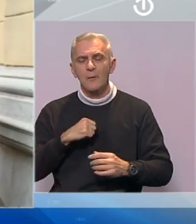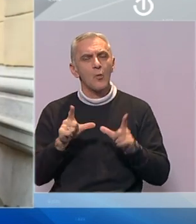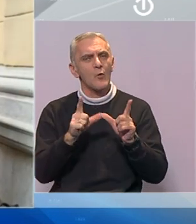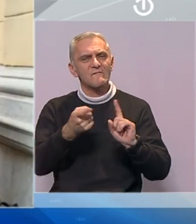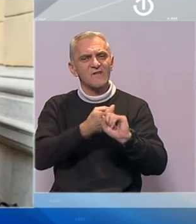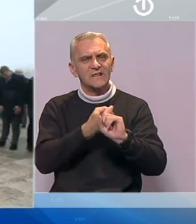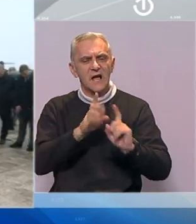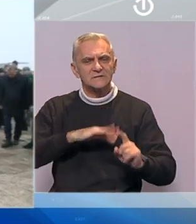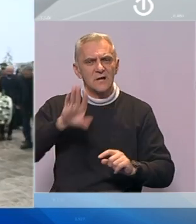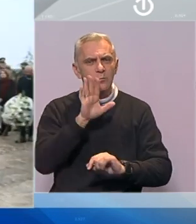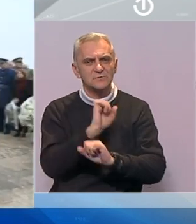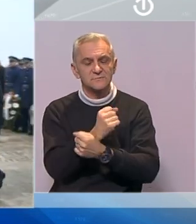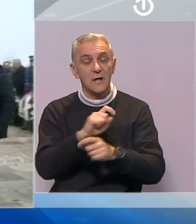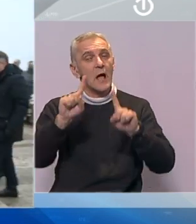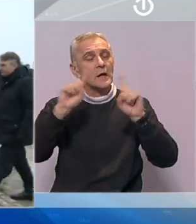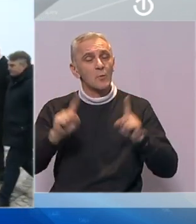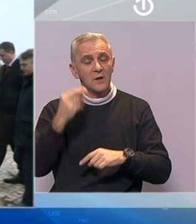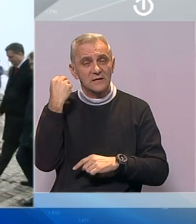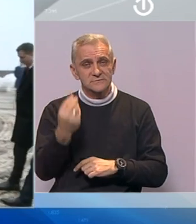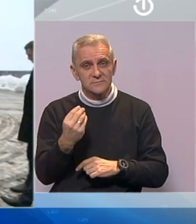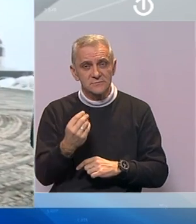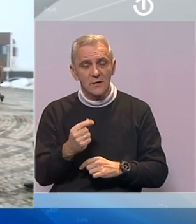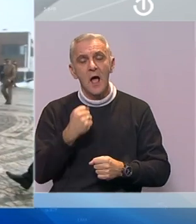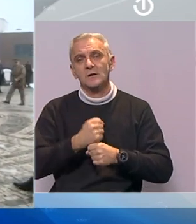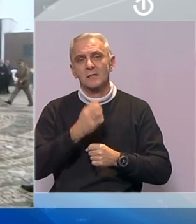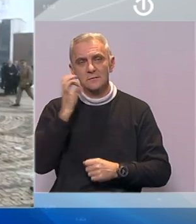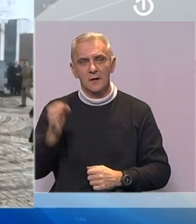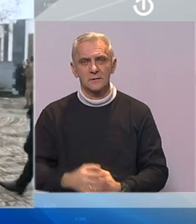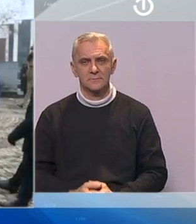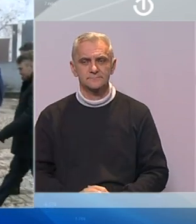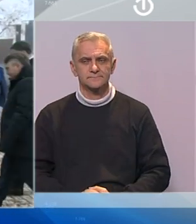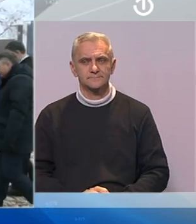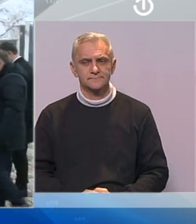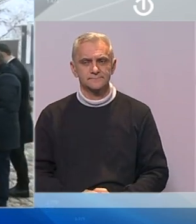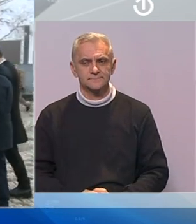Federaciji BiH, dok je u Republici Srpskoj radni dan.